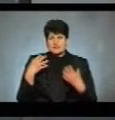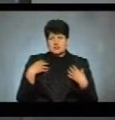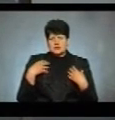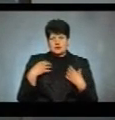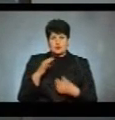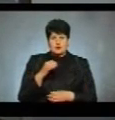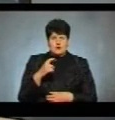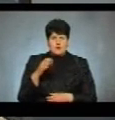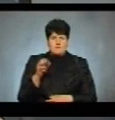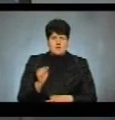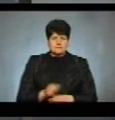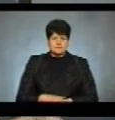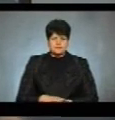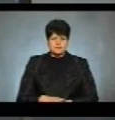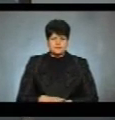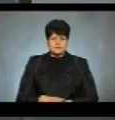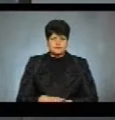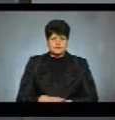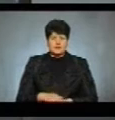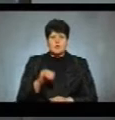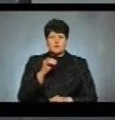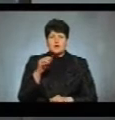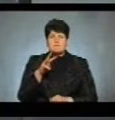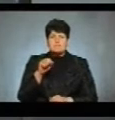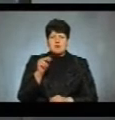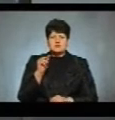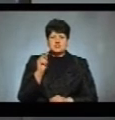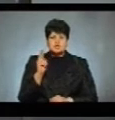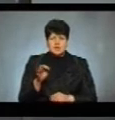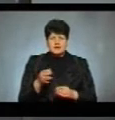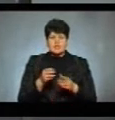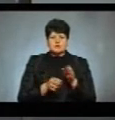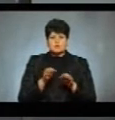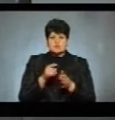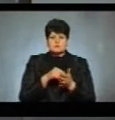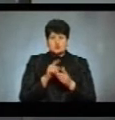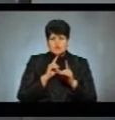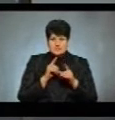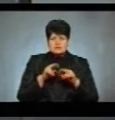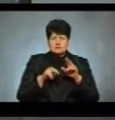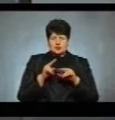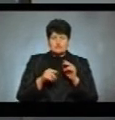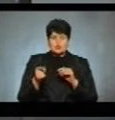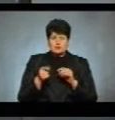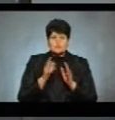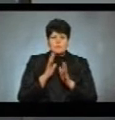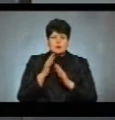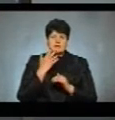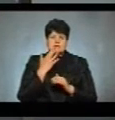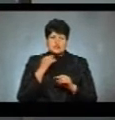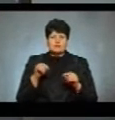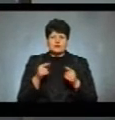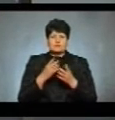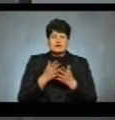Ольга Хома. Юлія Мамчак, яка позивається до Тернопільської міськради через забудову у Тернопільському парку національного